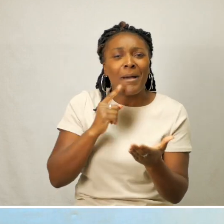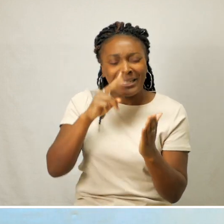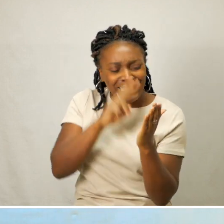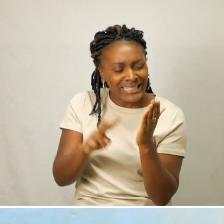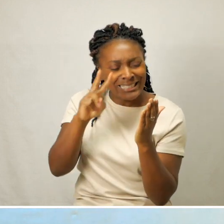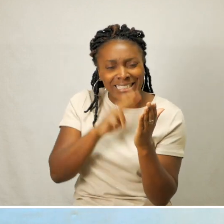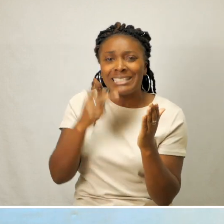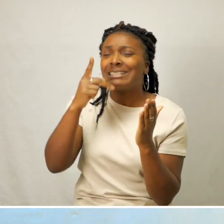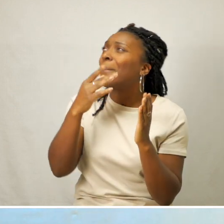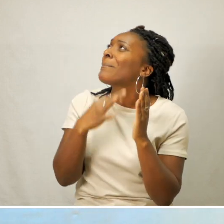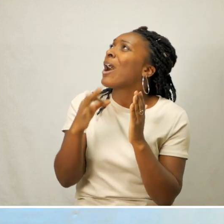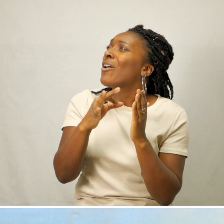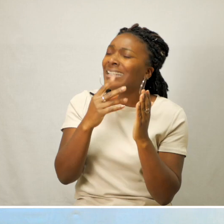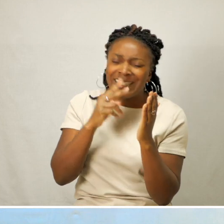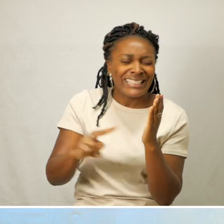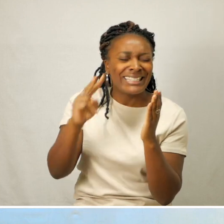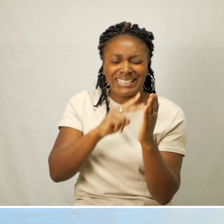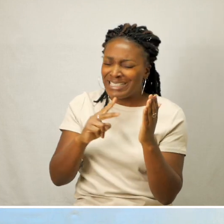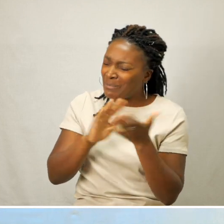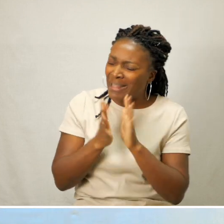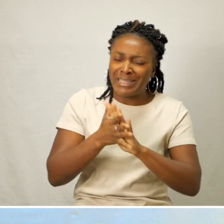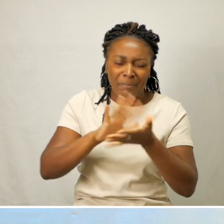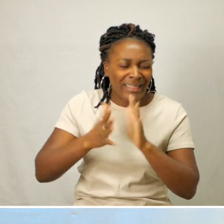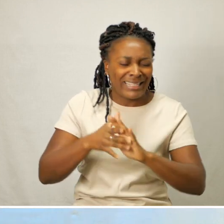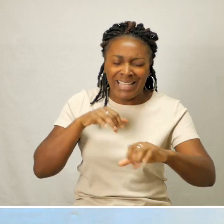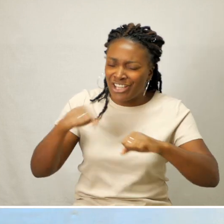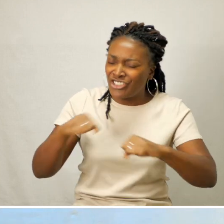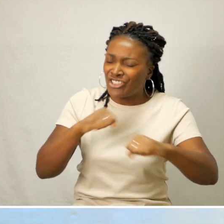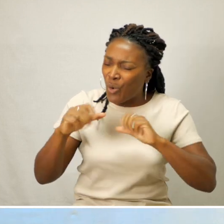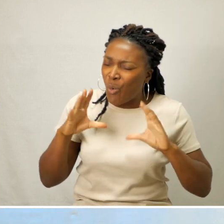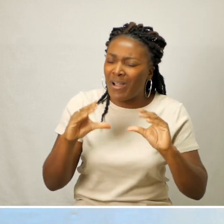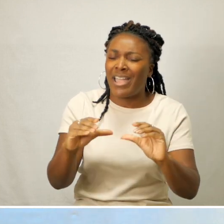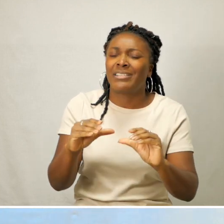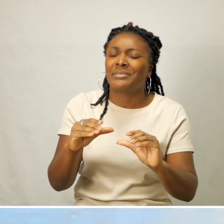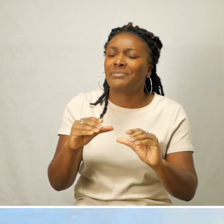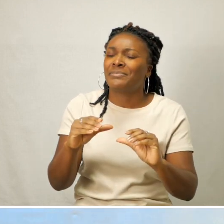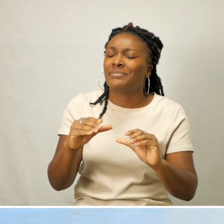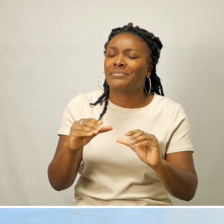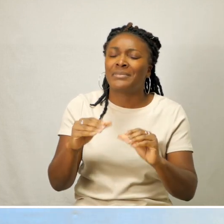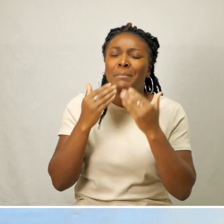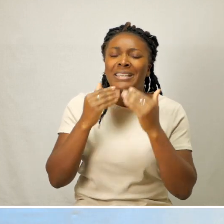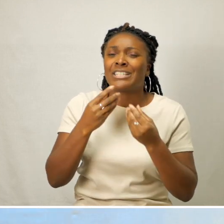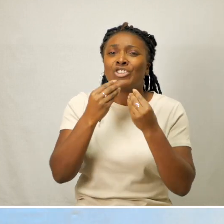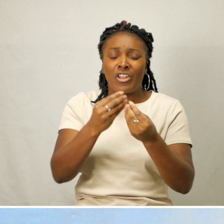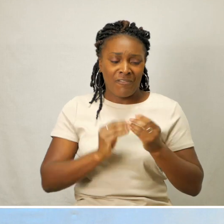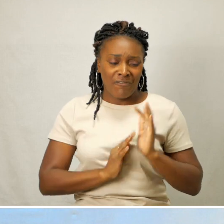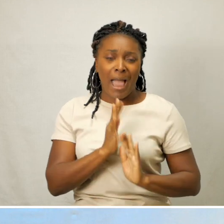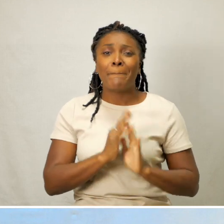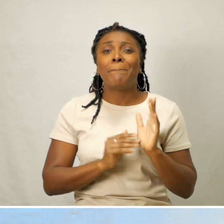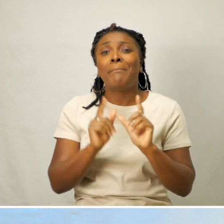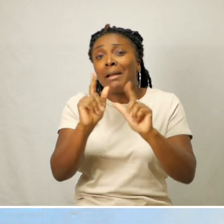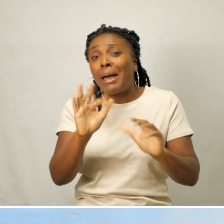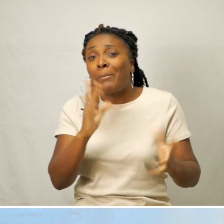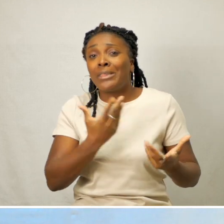qui appliquent ta parole, qui saisissent ta parole, qui vivent ta parole. Merci, Seigneur. Merci de ranimer la flamme de peut-être celui qui